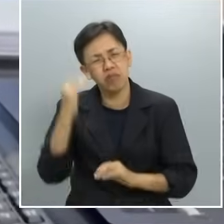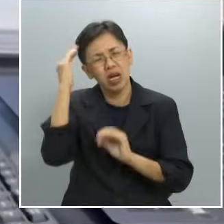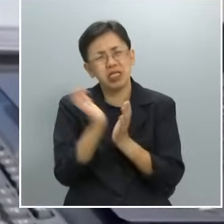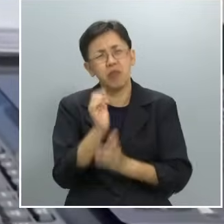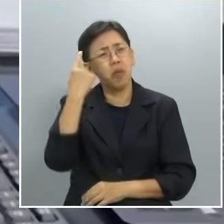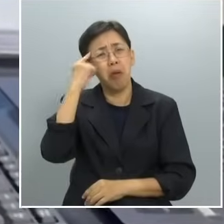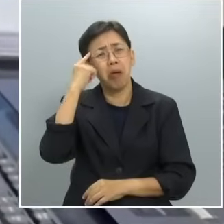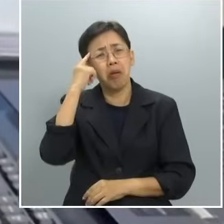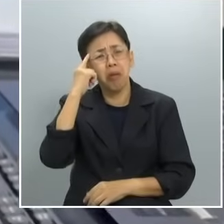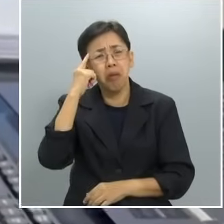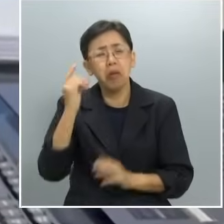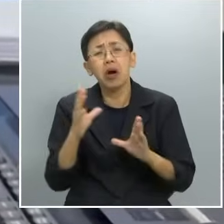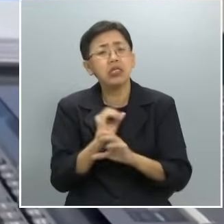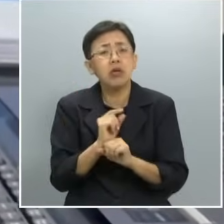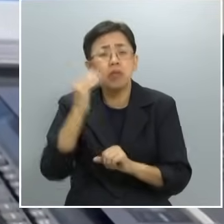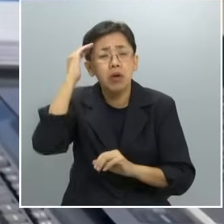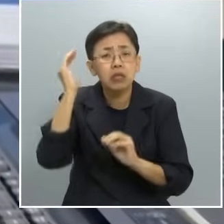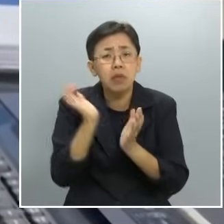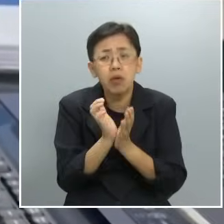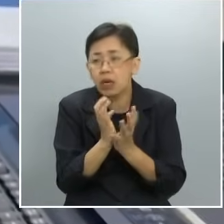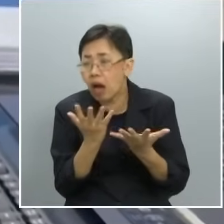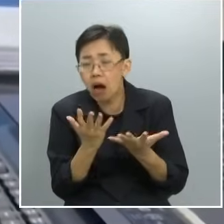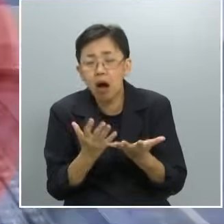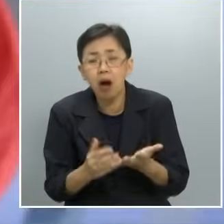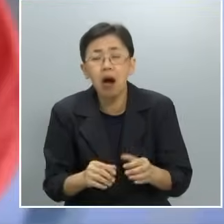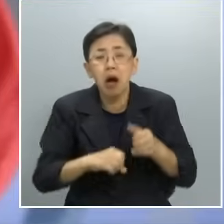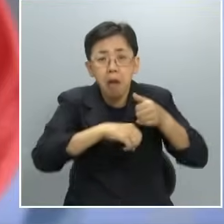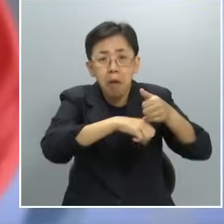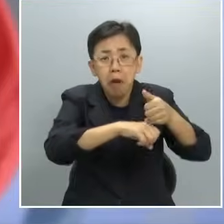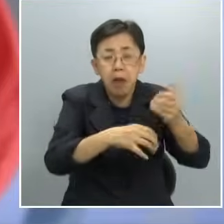รื่องเลยสรุปคือตำรวจเนี่ยบอกไม่เจอทั้งกระสือแล้วก็ไม่เจอทั้งโจรในพื้นที่นะคะ